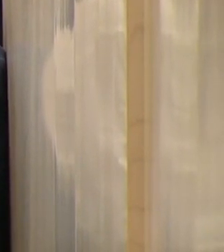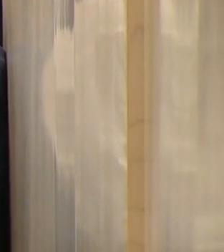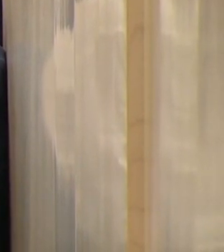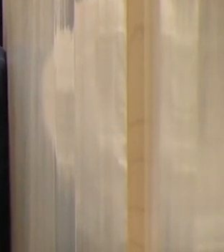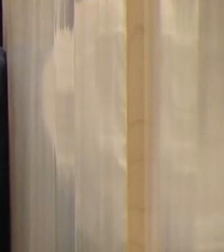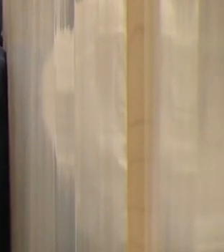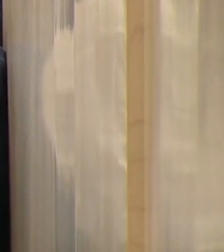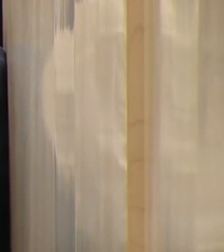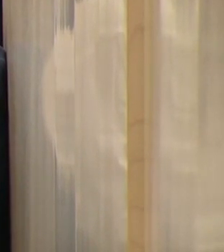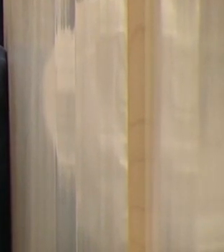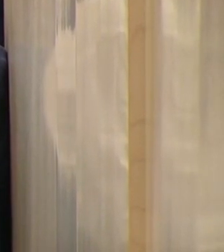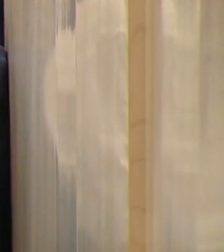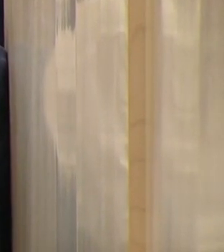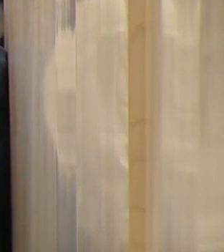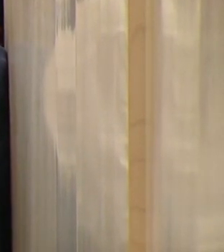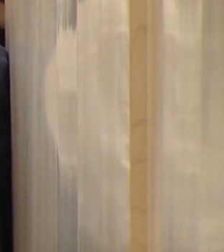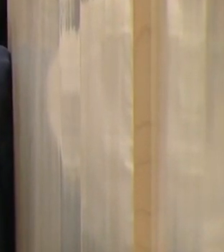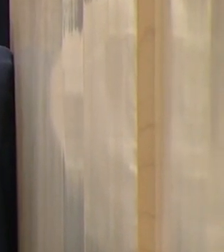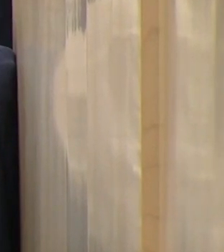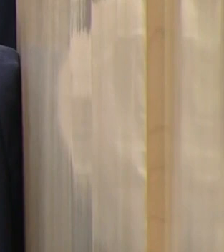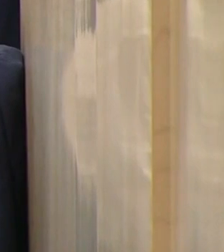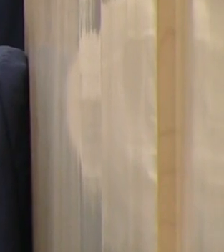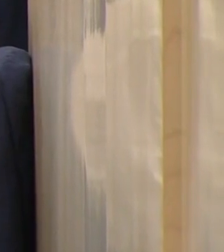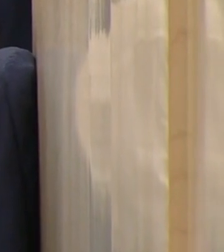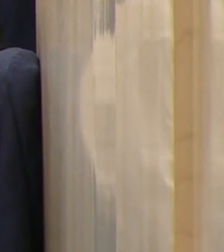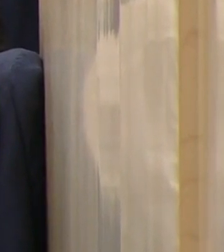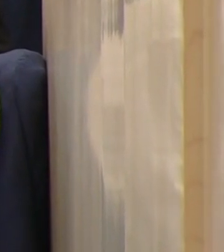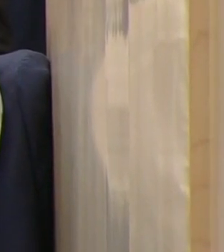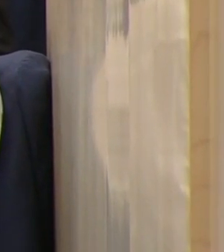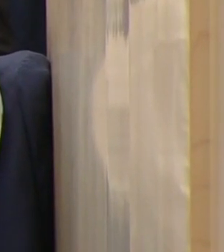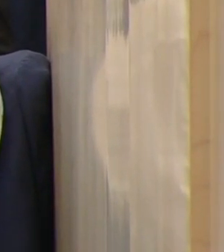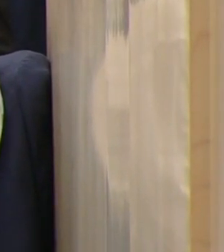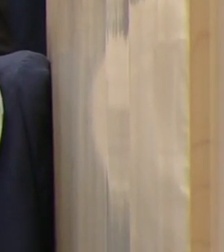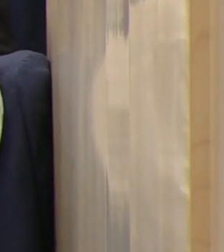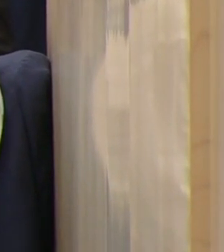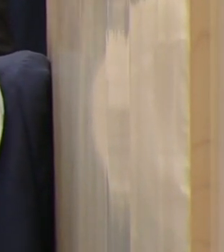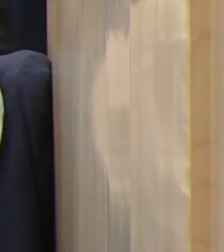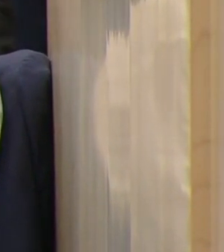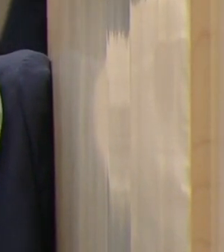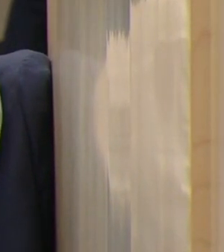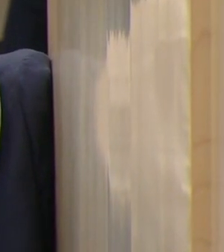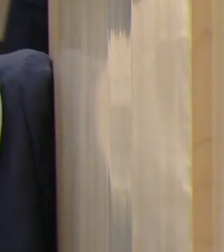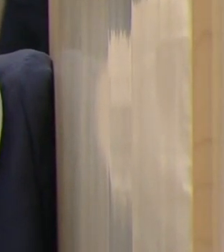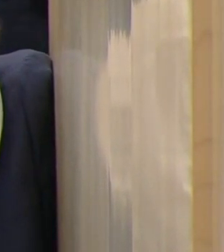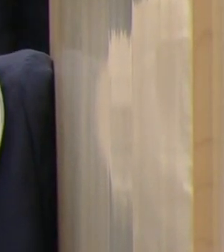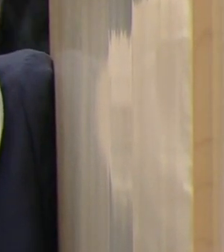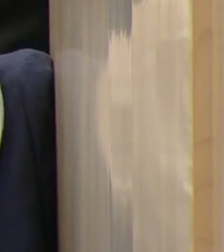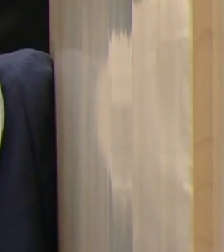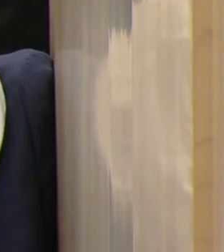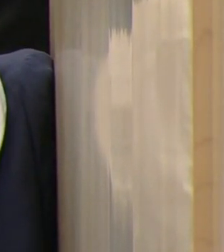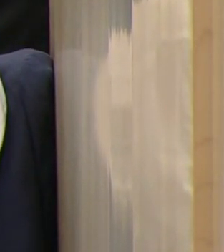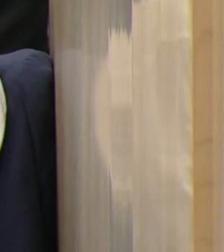im Vorhinein darüber informiert, wie sich dieses Maskentragen auf den Gesundheitszustand, auf die Psyche und auf die Physis unserer Schüler auswirkt.